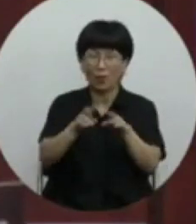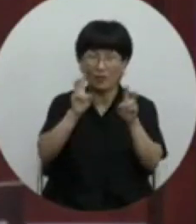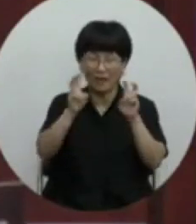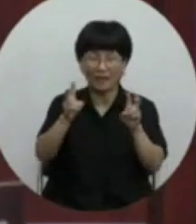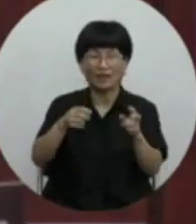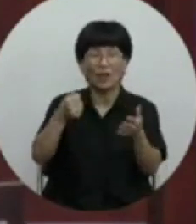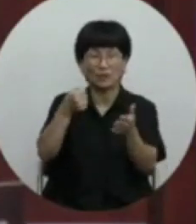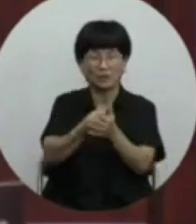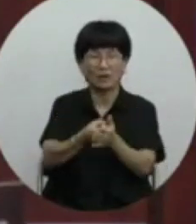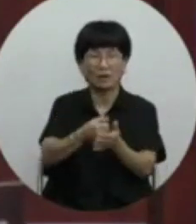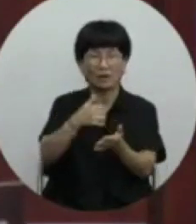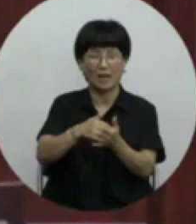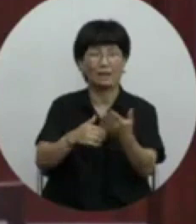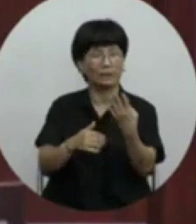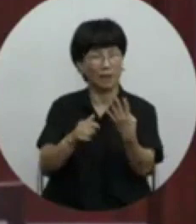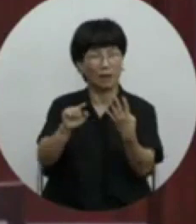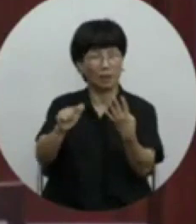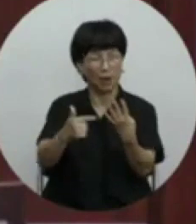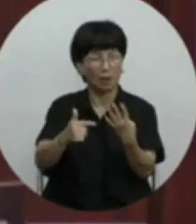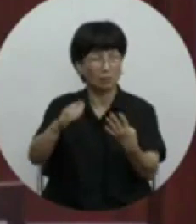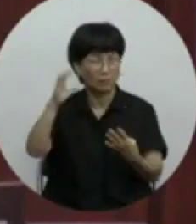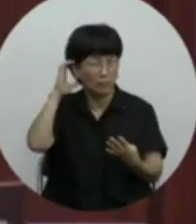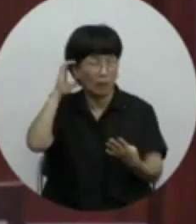대한 4건의 의견 청취,